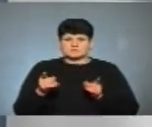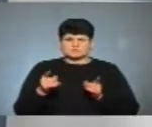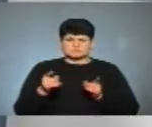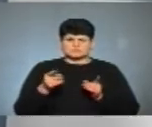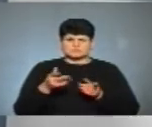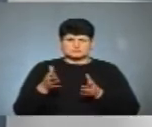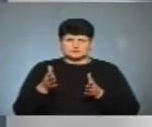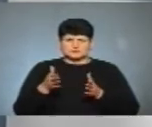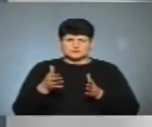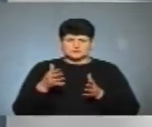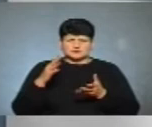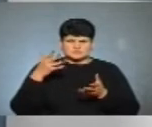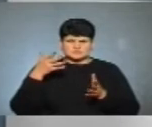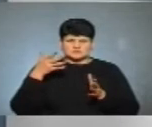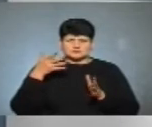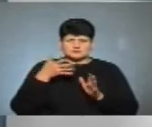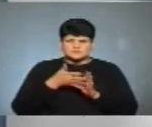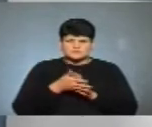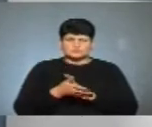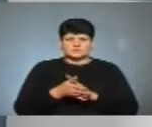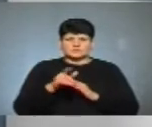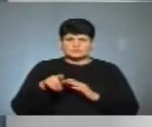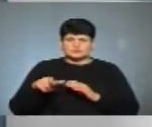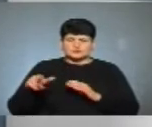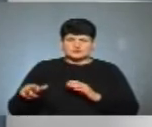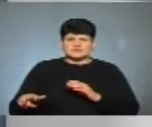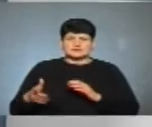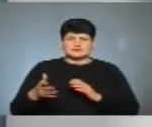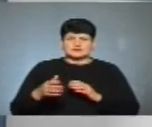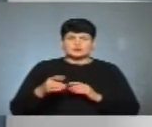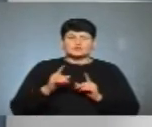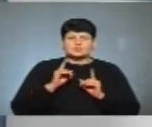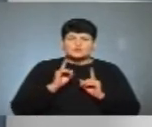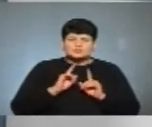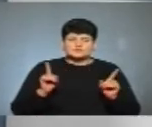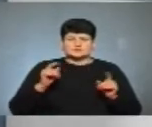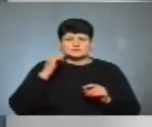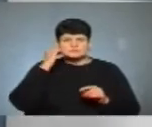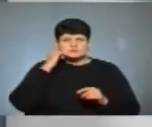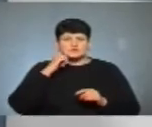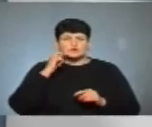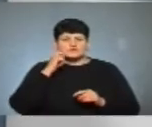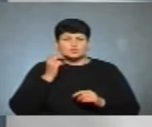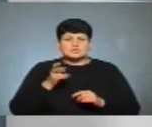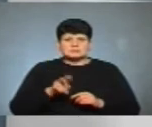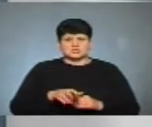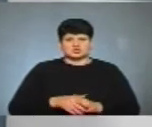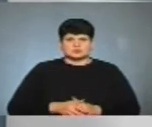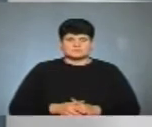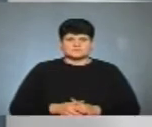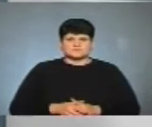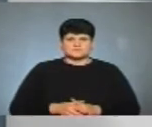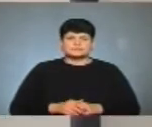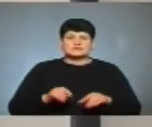консолідувати сліди пам'яті в виборців переважно літнього саме віку, які і прийшли.